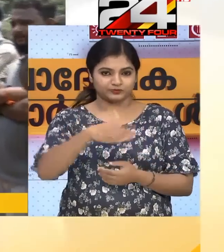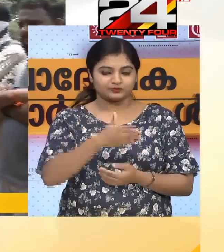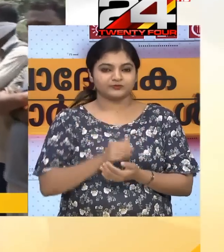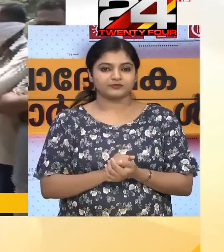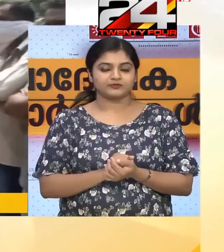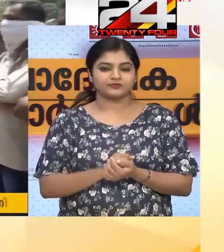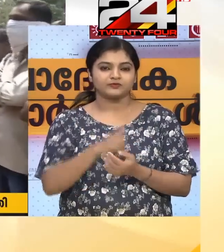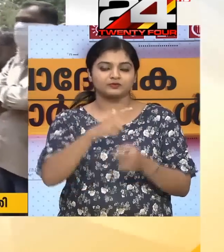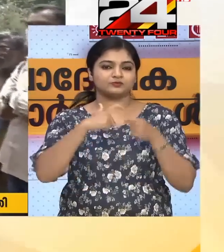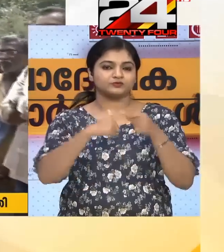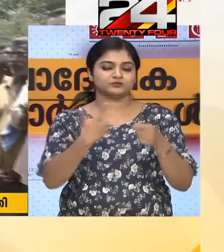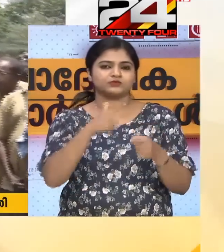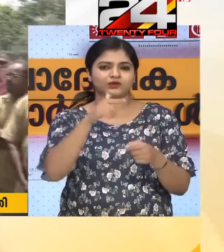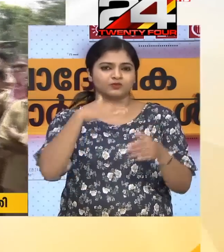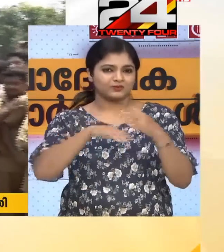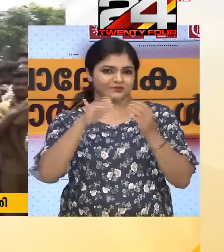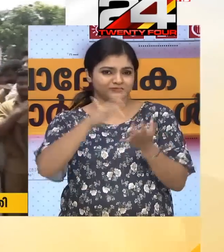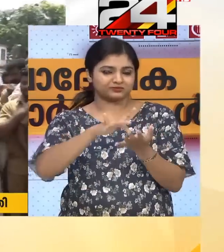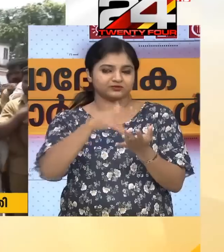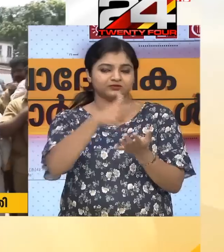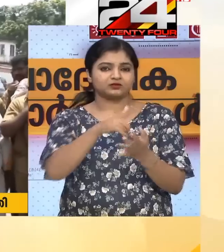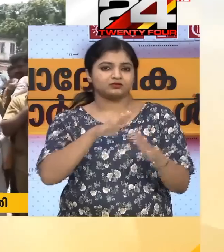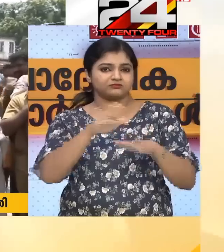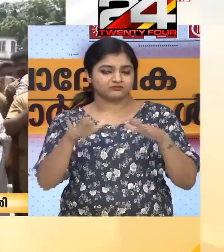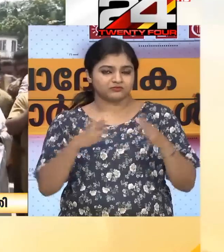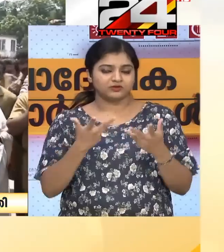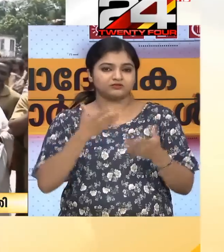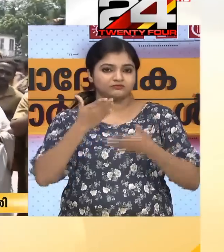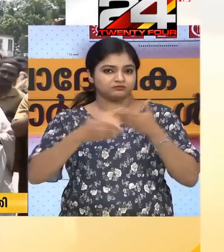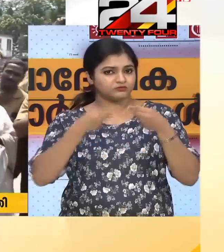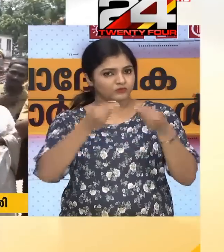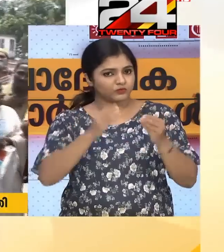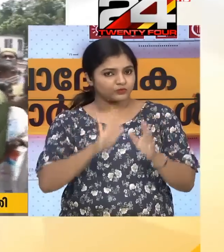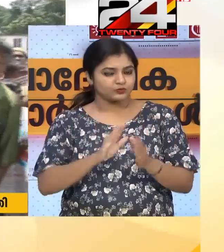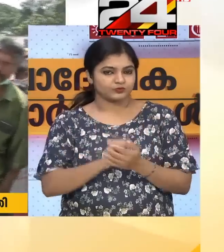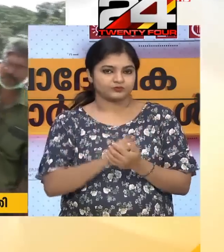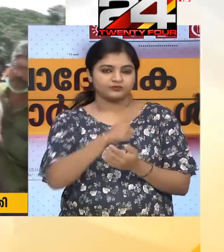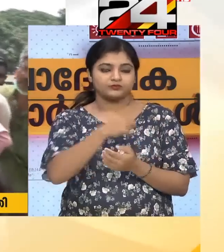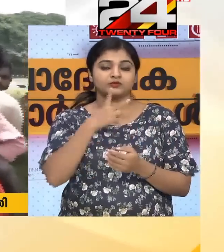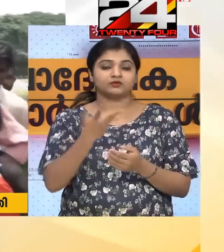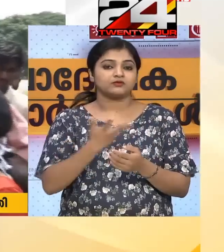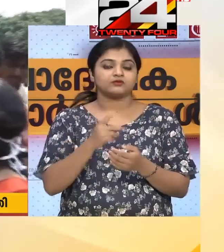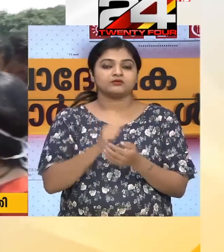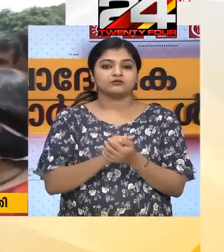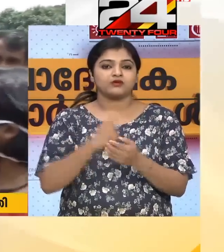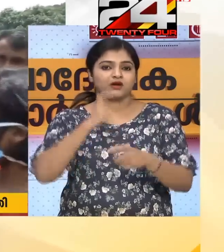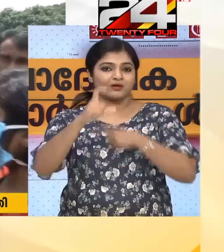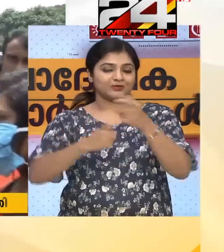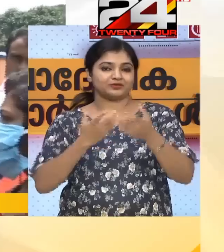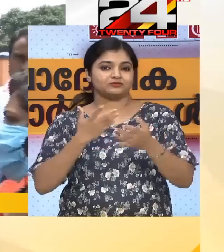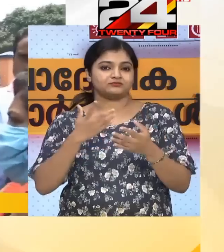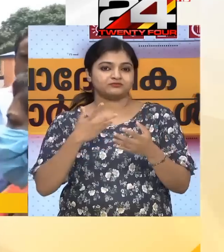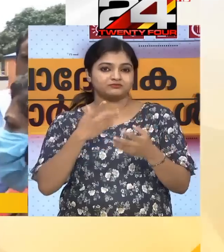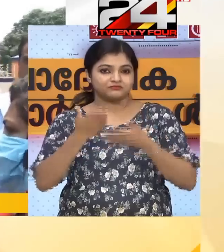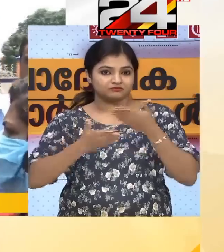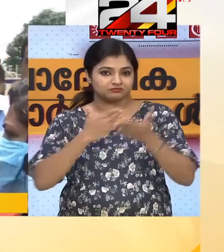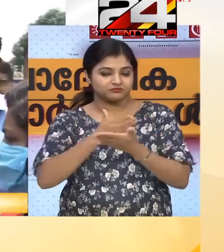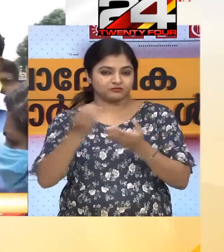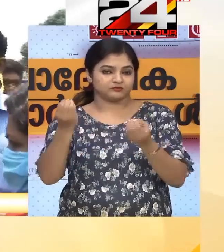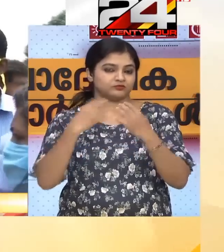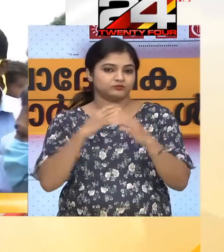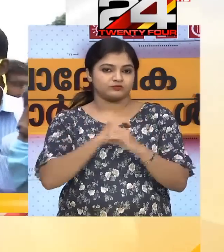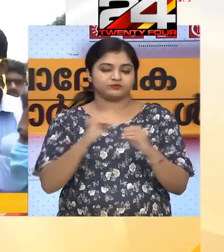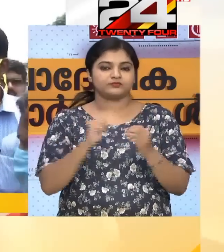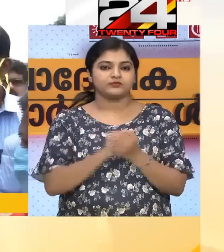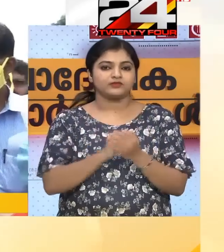നോക്കാം. എങ്ങനെയാണ് ഇവിടെ നിങ്ങൾക്ക് വേണ്ട മുൻകരുതലുകളും ജാഗ്രതാ നിർദ്ദേശങ്ങളും ഒക്കെ തന്നിട്ടുണ്ടോ? ഒന്നും കമ്പനി തന്നിട്ടില്ല. കാരണം ഇവിടെ 3 കമ്പനി IOC,